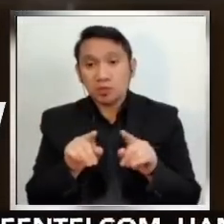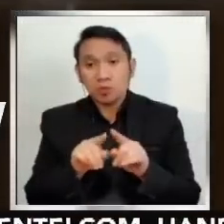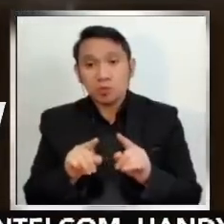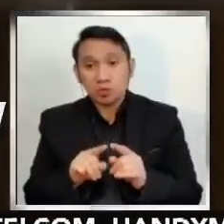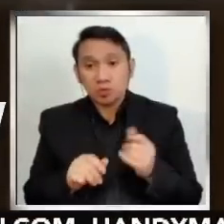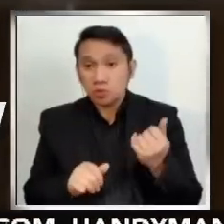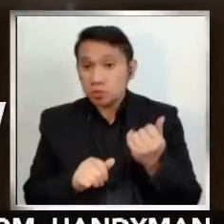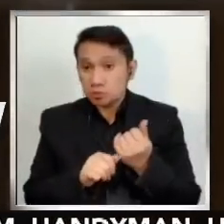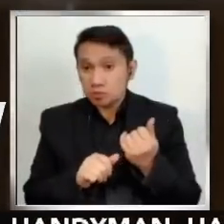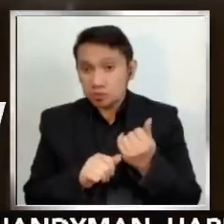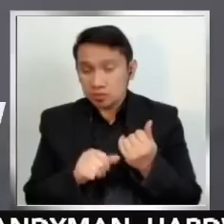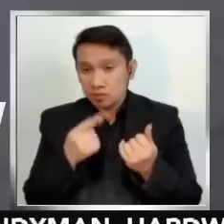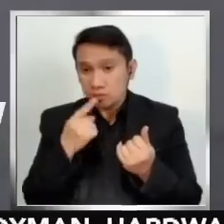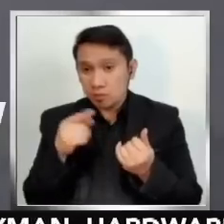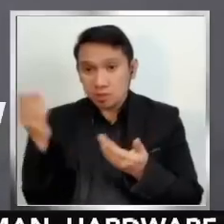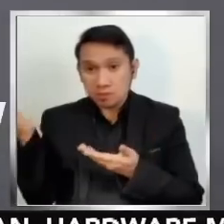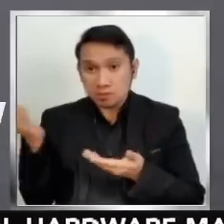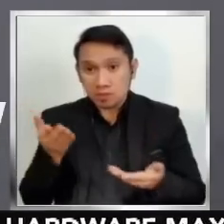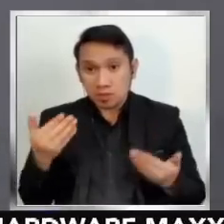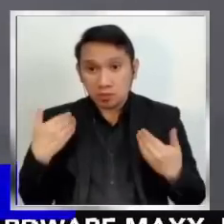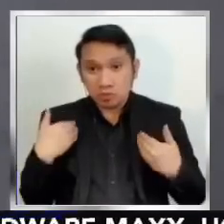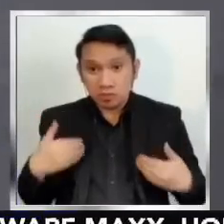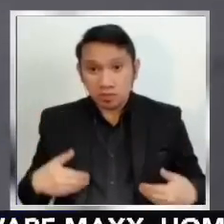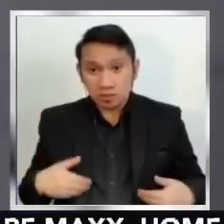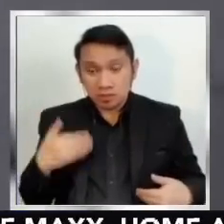in coordination with the DFA. Para sa